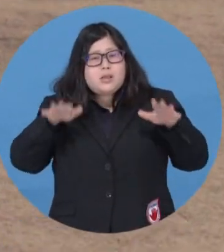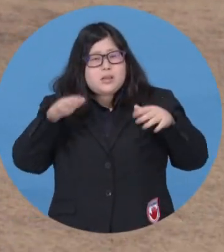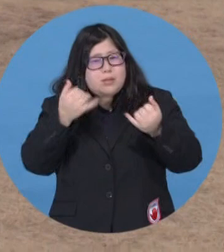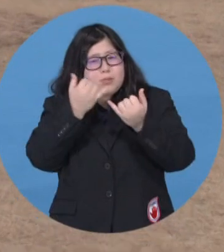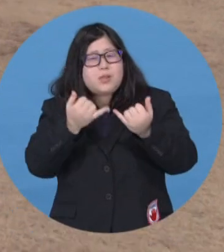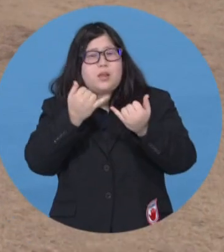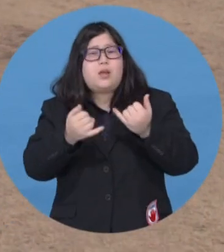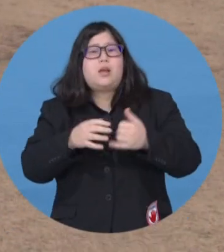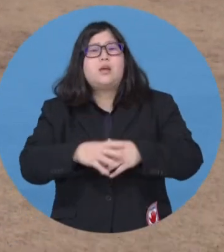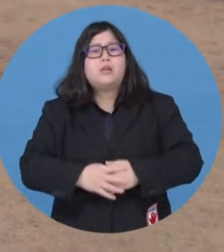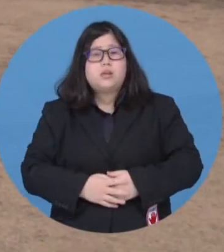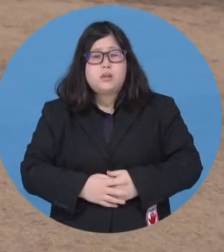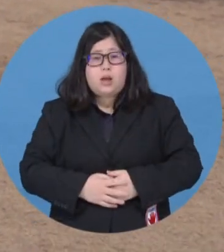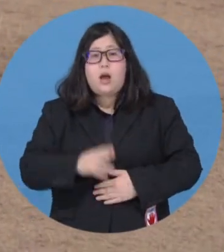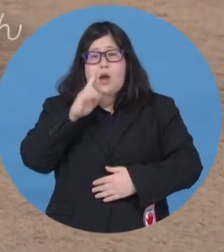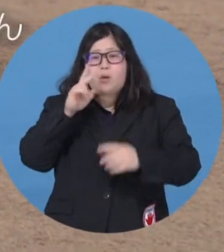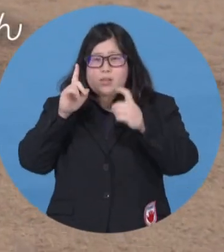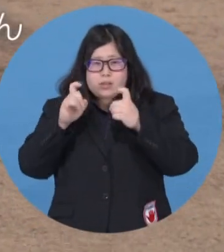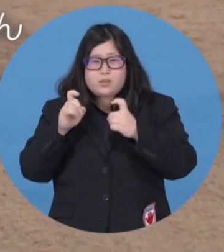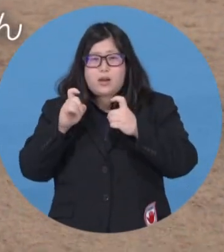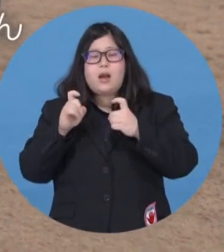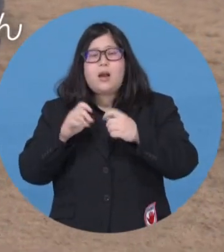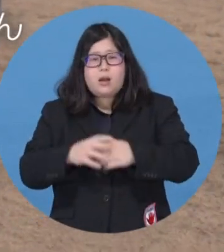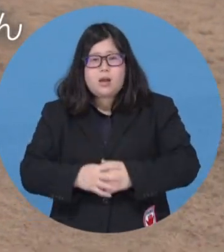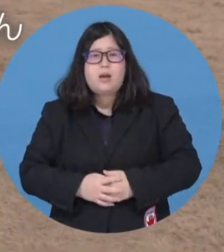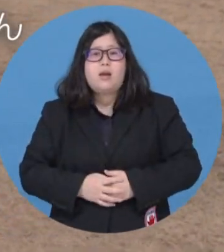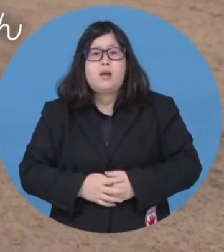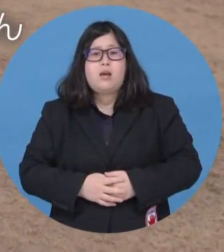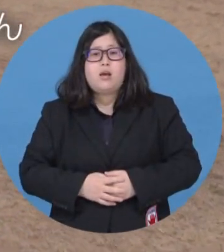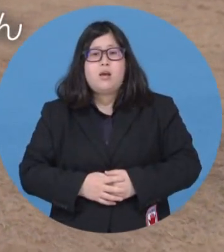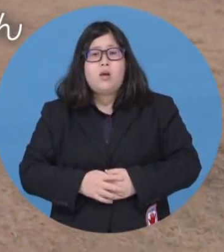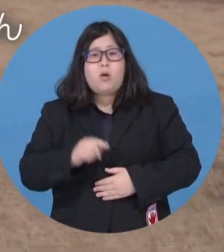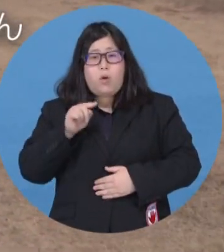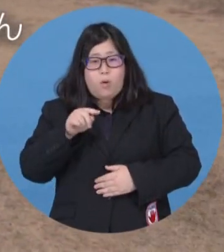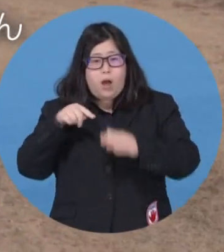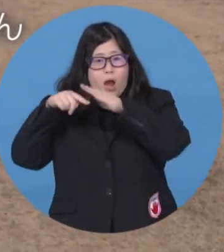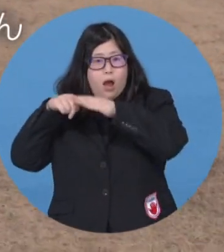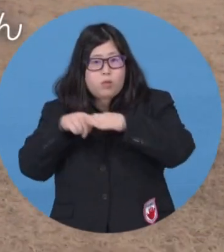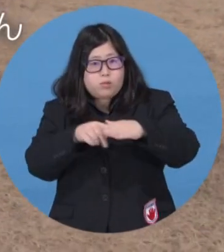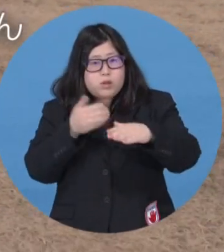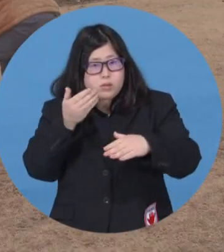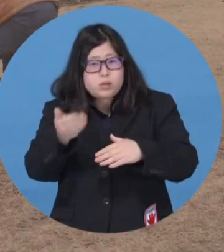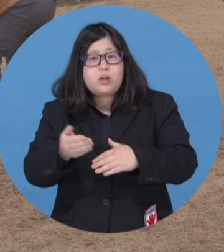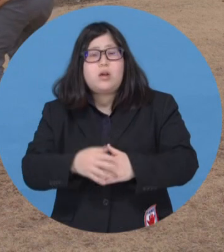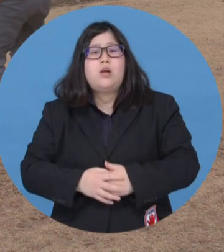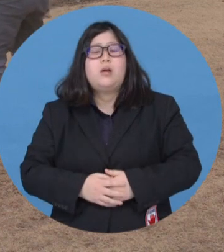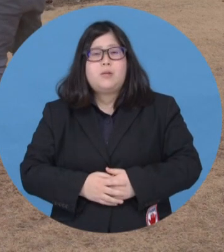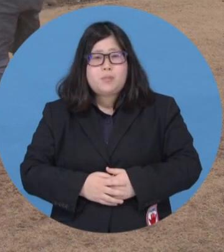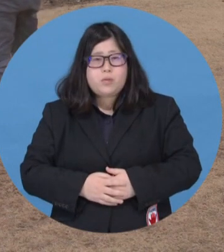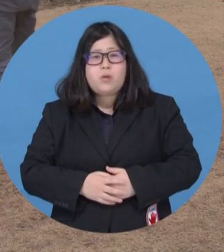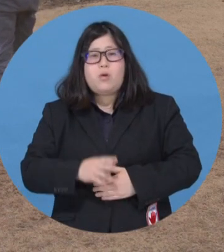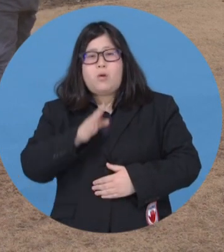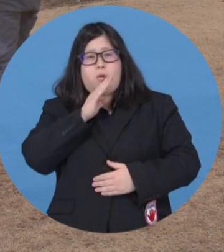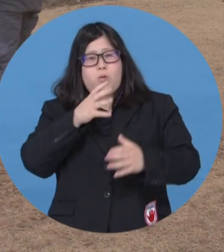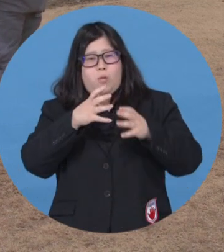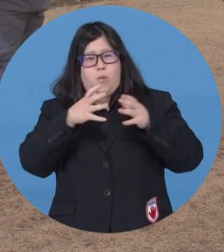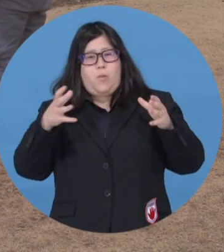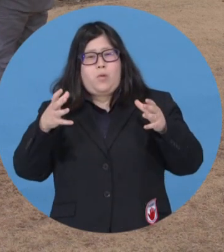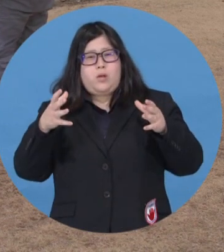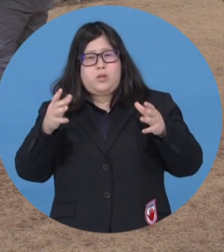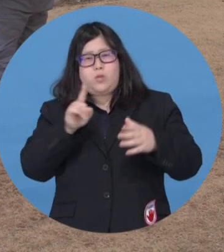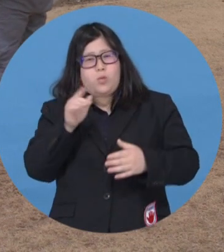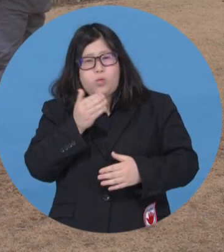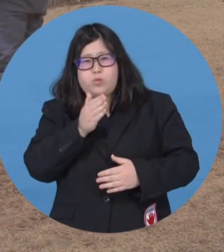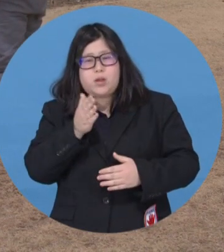だ。こんにちは。 あ、こんにちは。 これハンググライダーですか。 ハンググライダーです。 すごく大きいですね。大きいです。